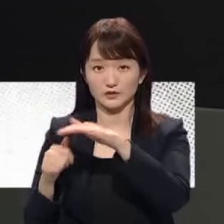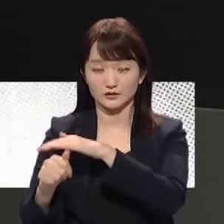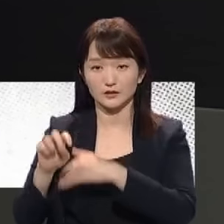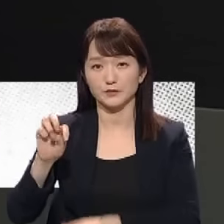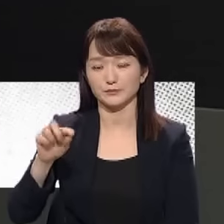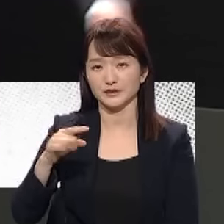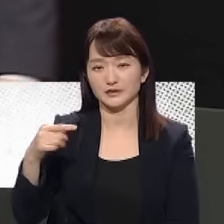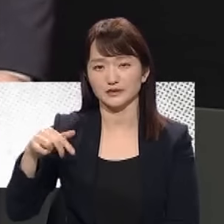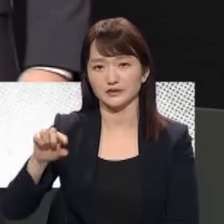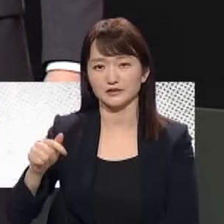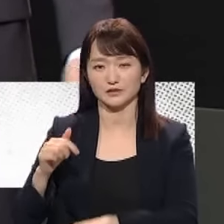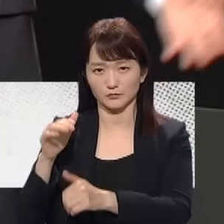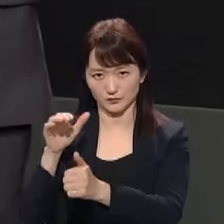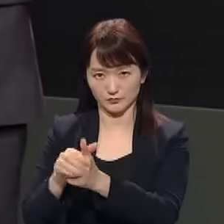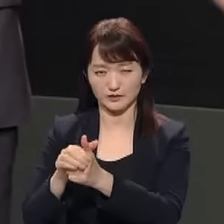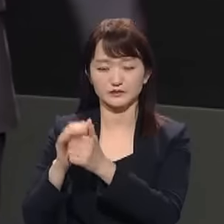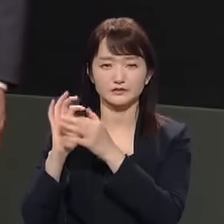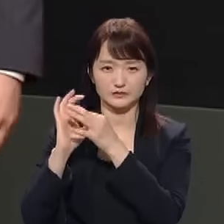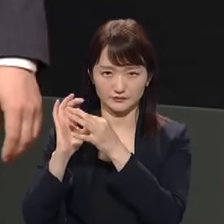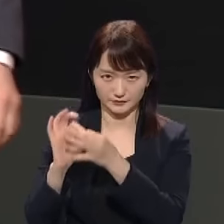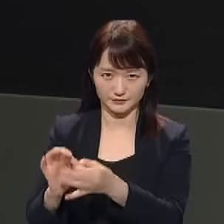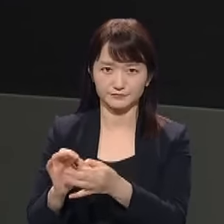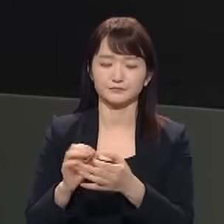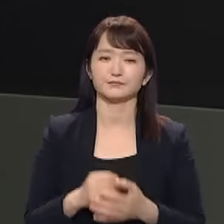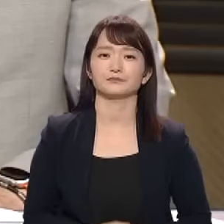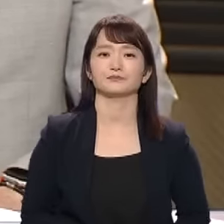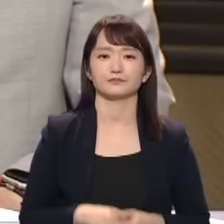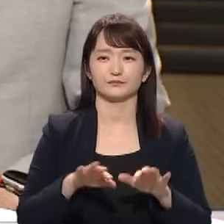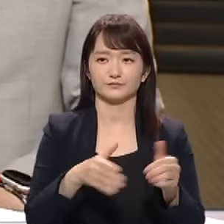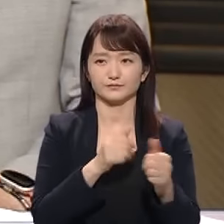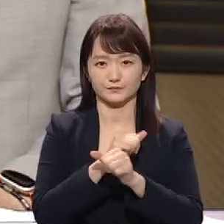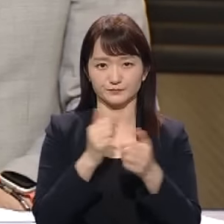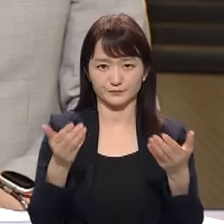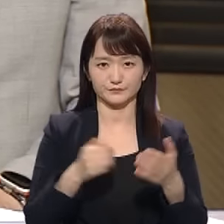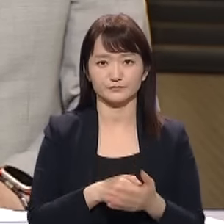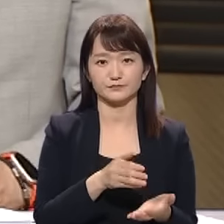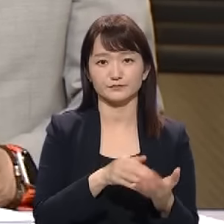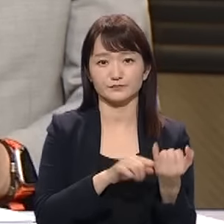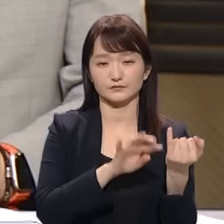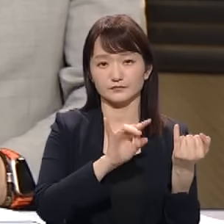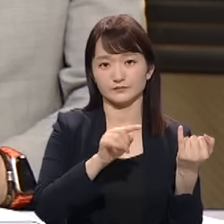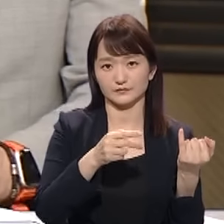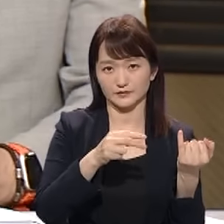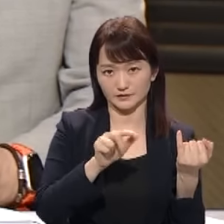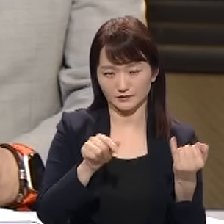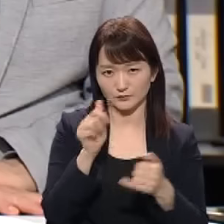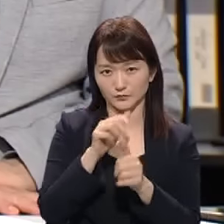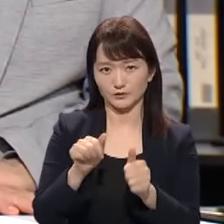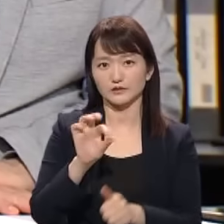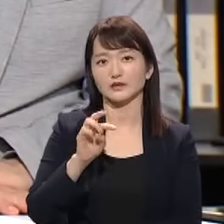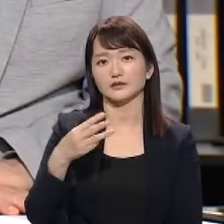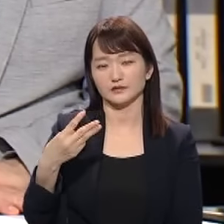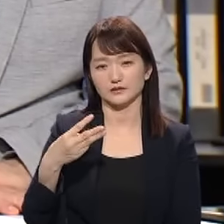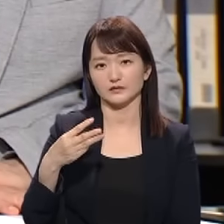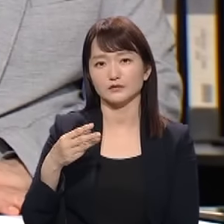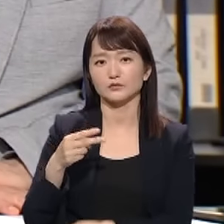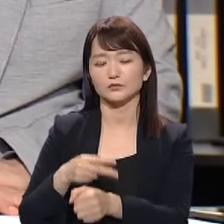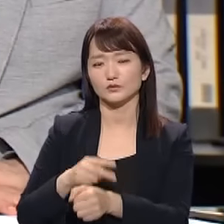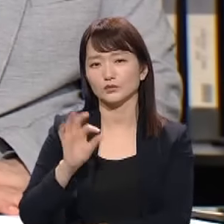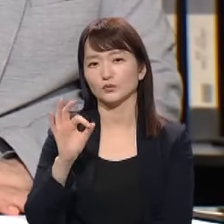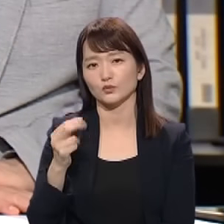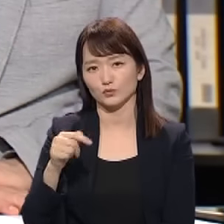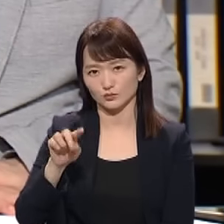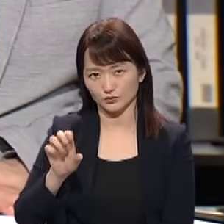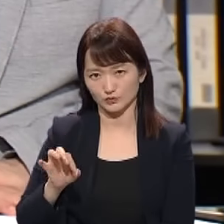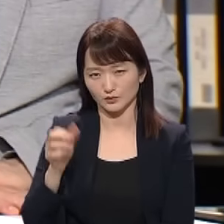대표가 계속 한다는 얘기입니다. 자, 오늘 출연자 소개해드리죠. 예, 백다희 아나운서, 양지열 변호사, 오윤성,